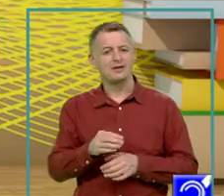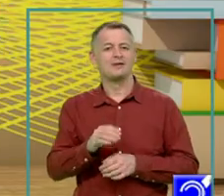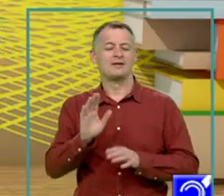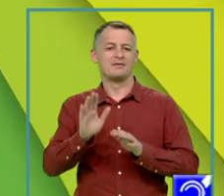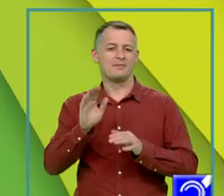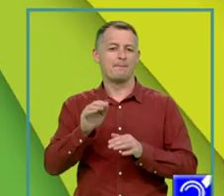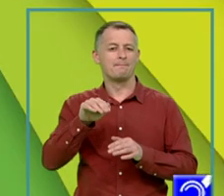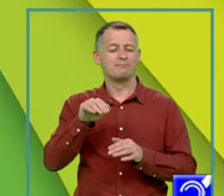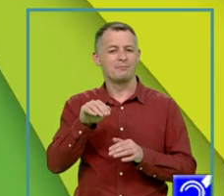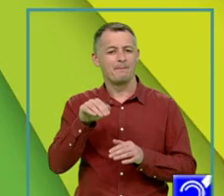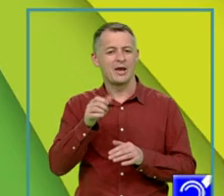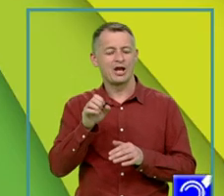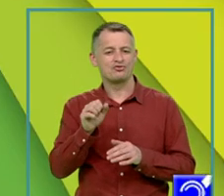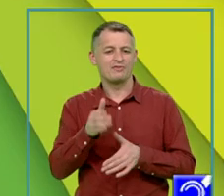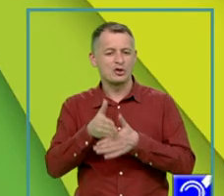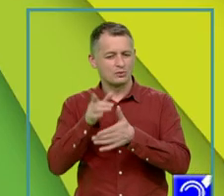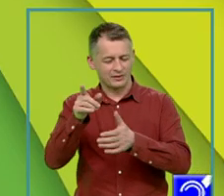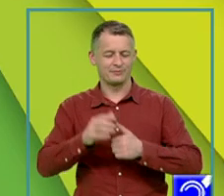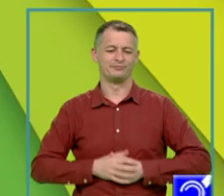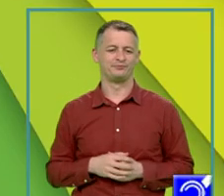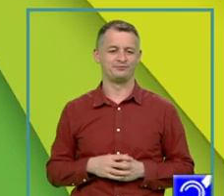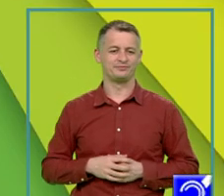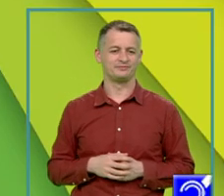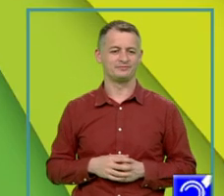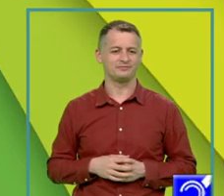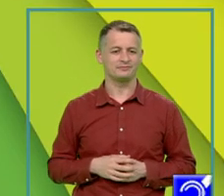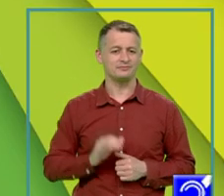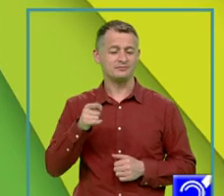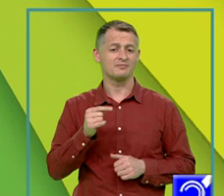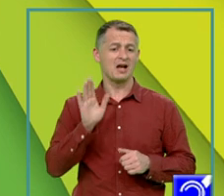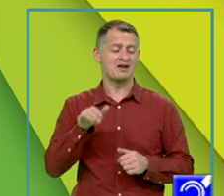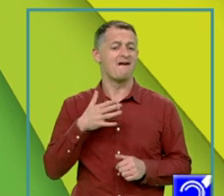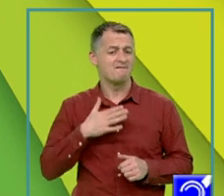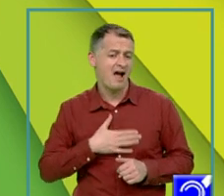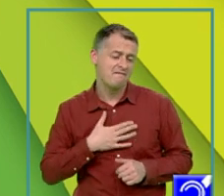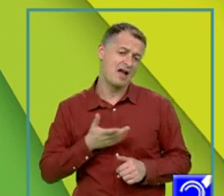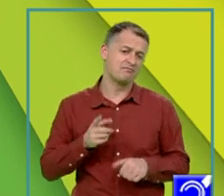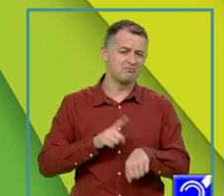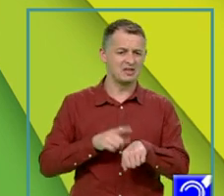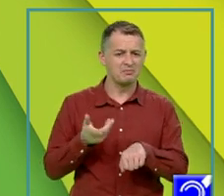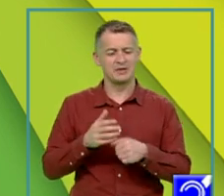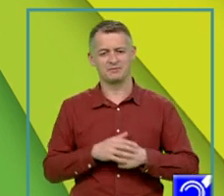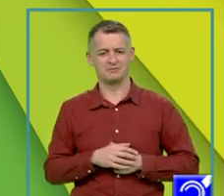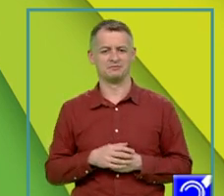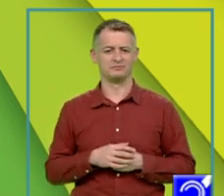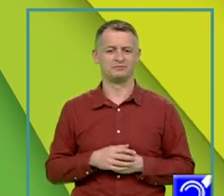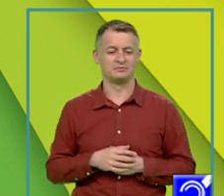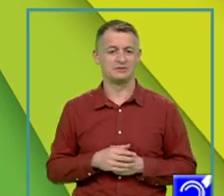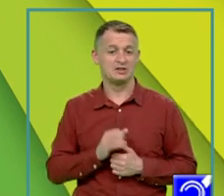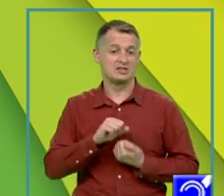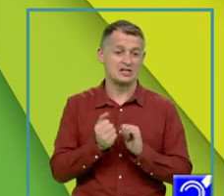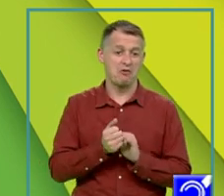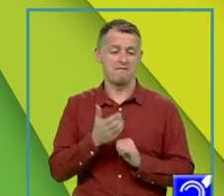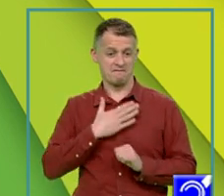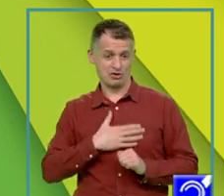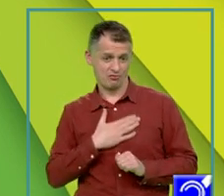un răspuns evaziv adică nu spun ce am timp așa avea dar nu știu sigur sau va